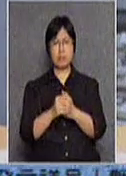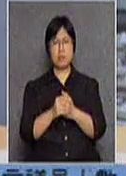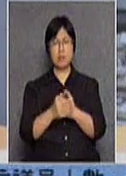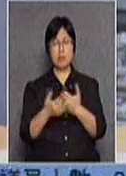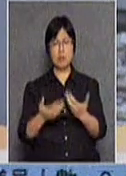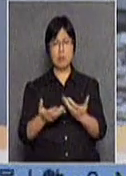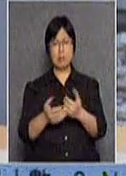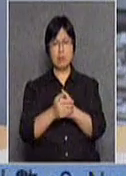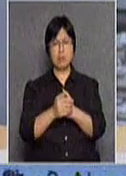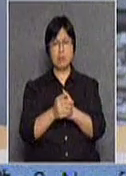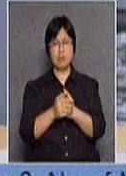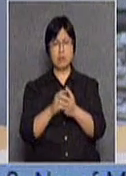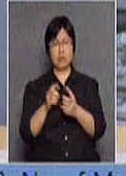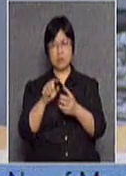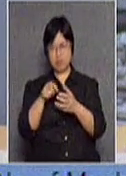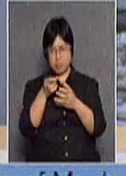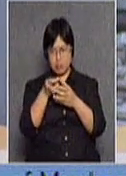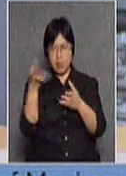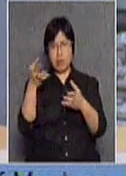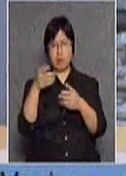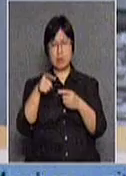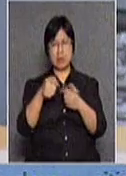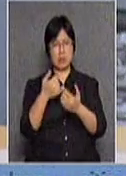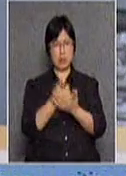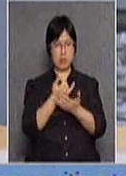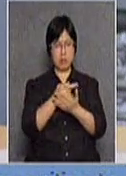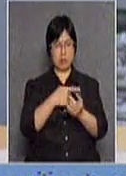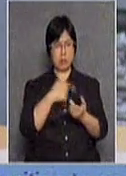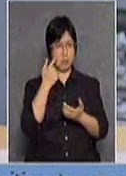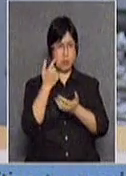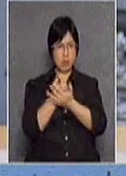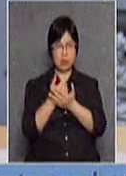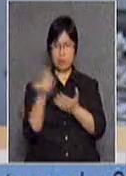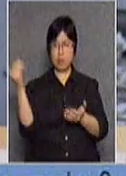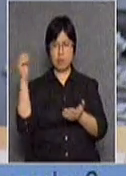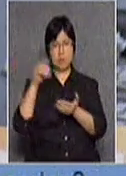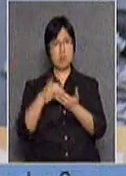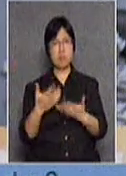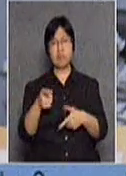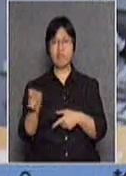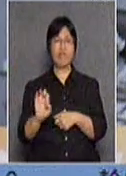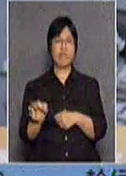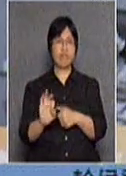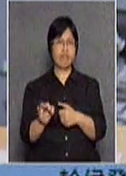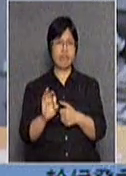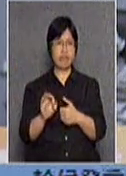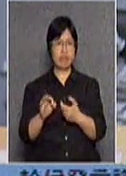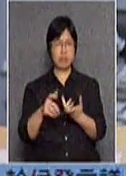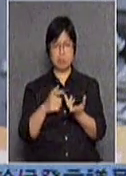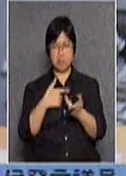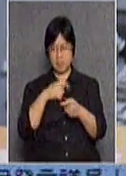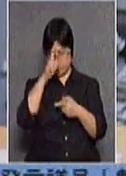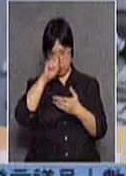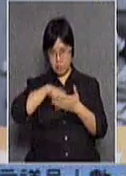就冰山一角，即係話死咗人，梗係大件事啦。咁到今日啊，佢都冇一個完整嘅記錄